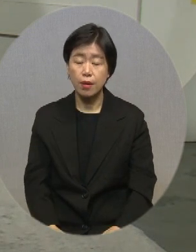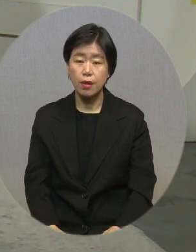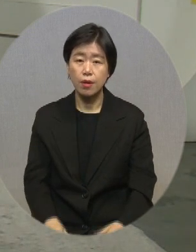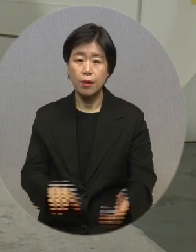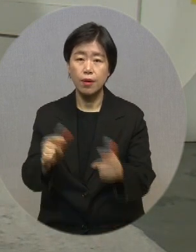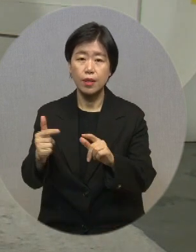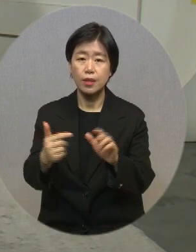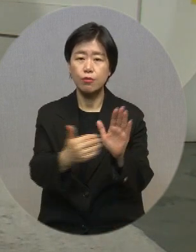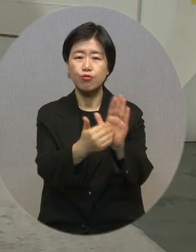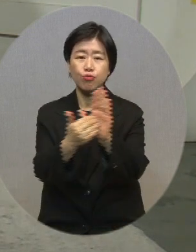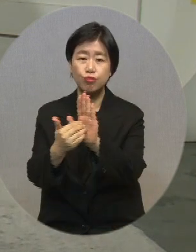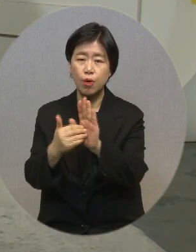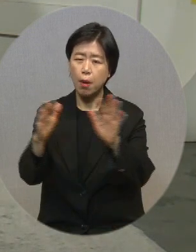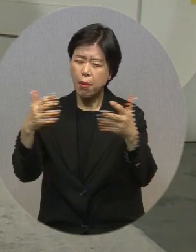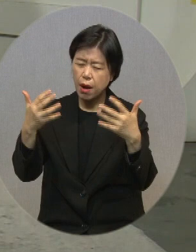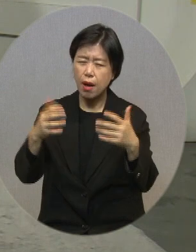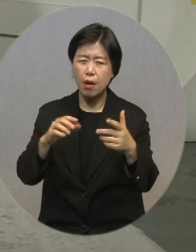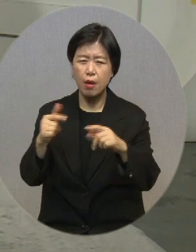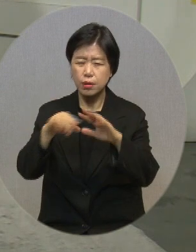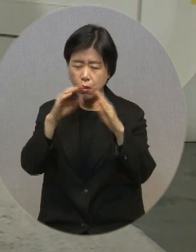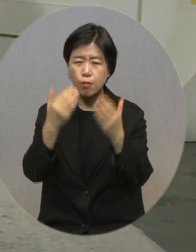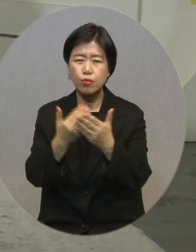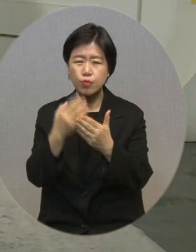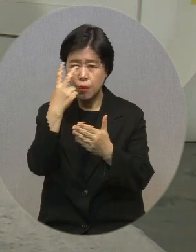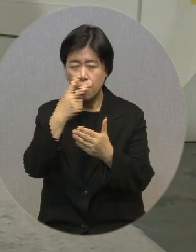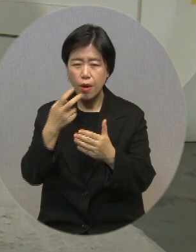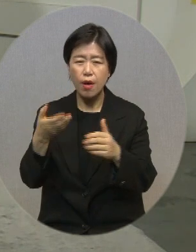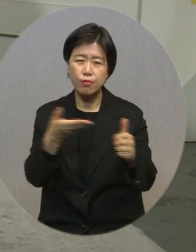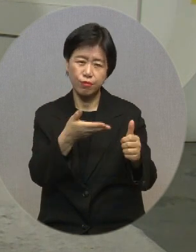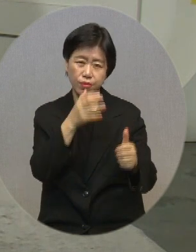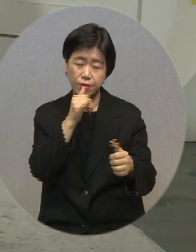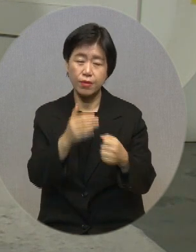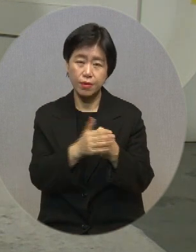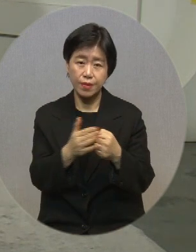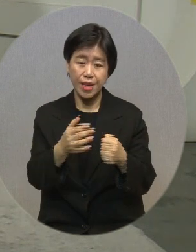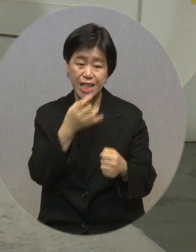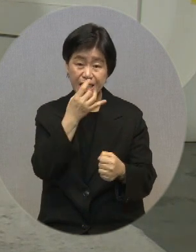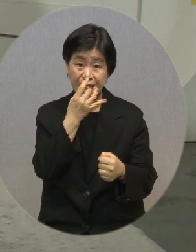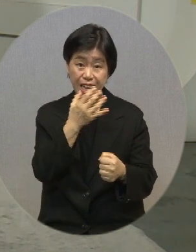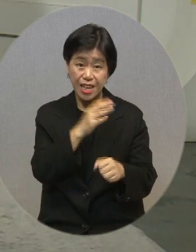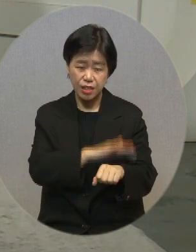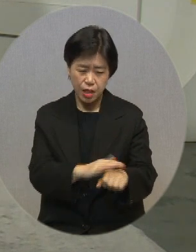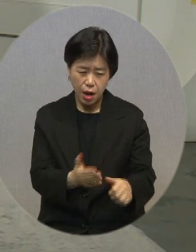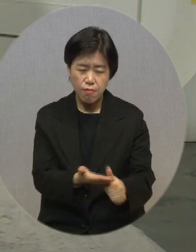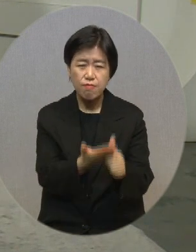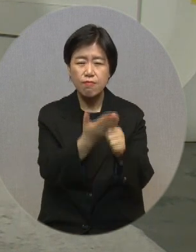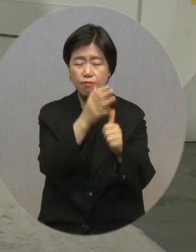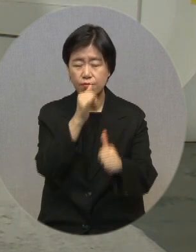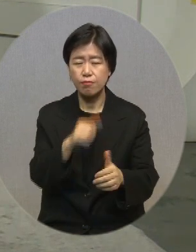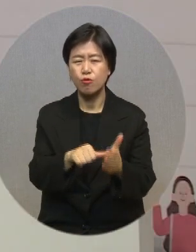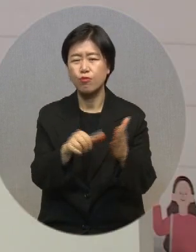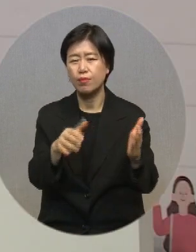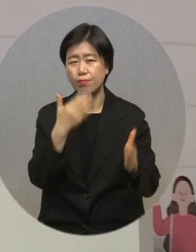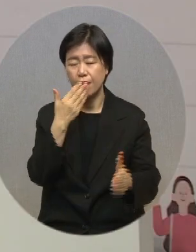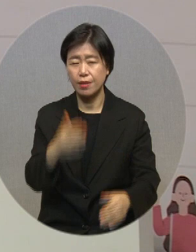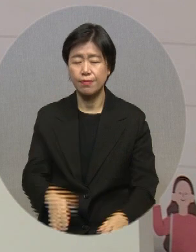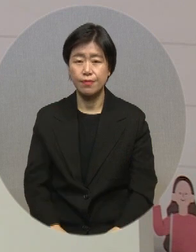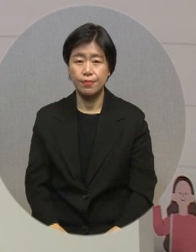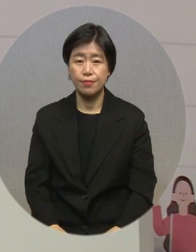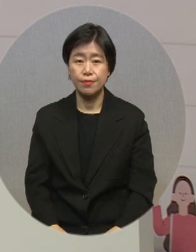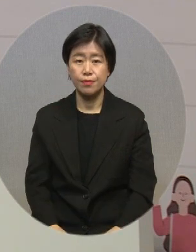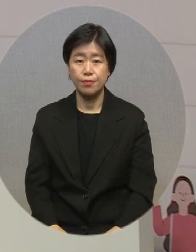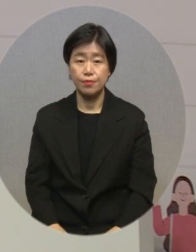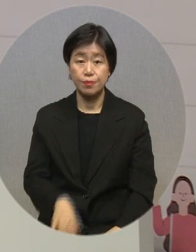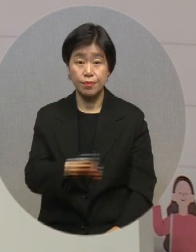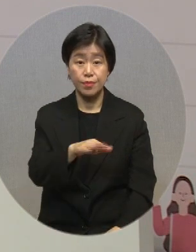주죠. 네, 네, 네. 예, 예. 그래서 아. 이제 그 철원 평야 네. 그 쌀이 오대쌀이 그렇게 유명한 겁니다. 아. 한탄강도